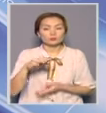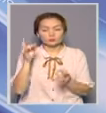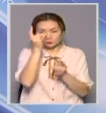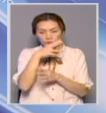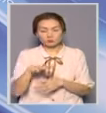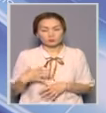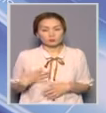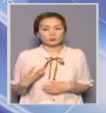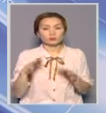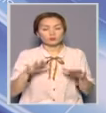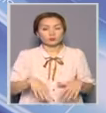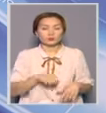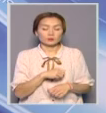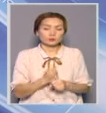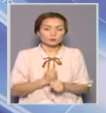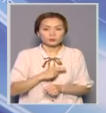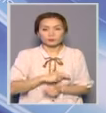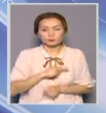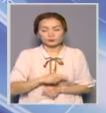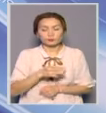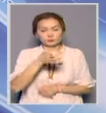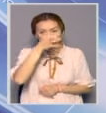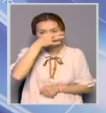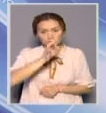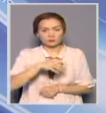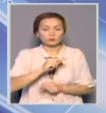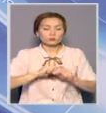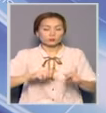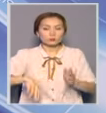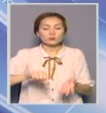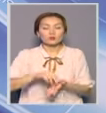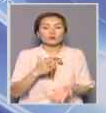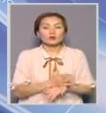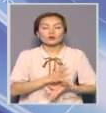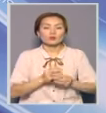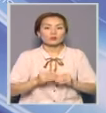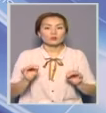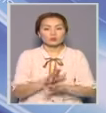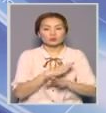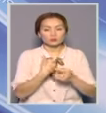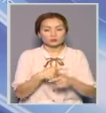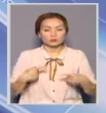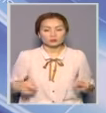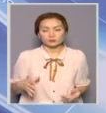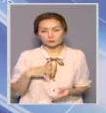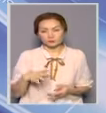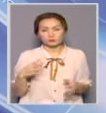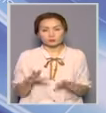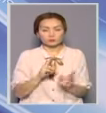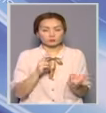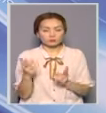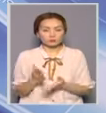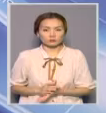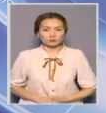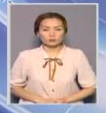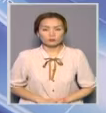культуры, представители местной самодеятельности, интеллигенции и ученики. На мероприятии звучали песни, были исполнены танцы.